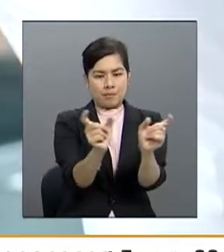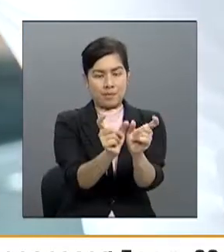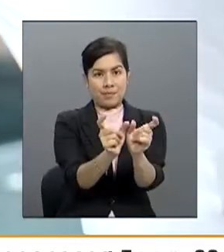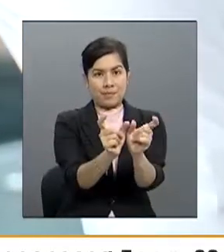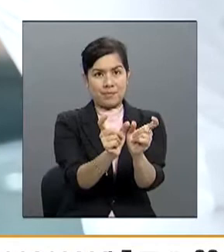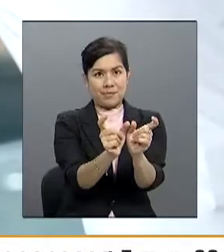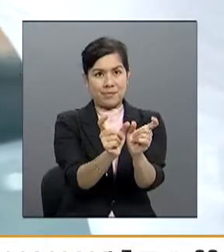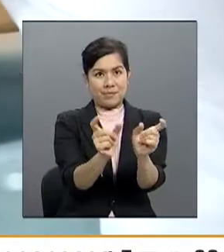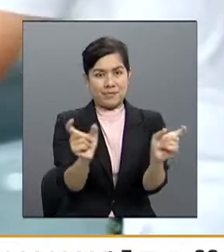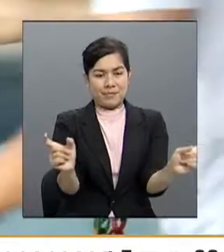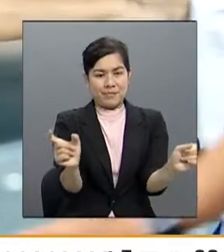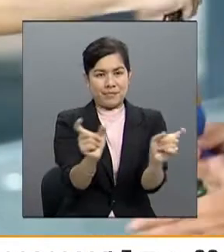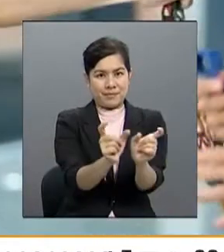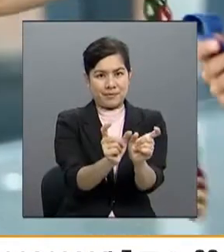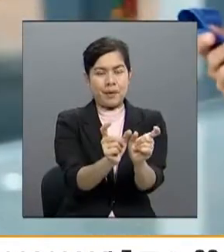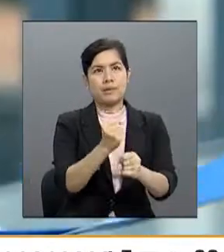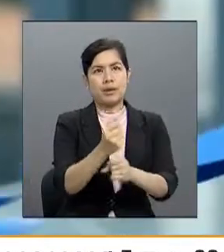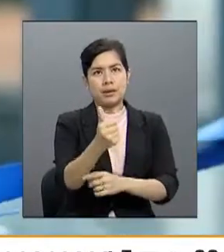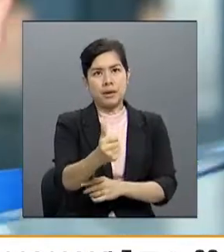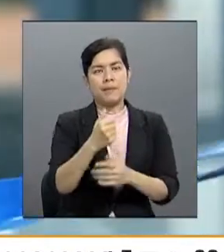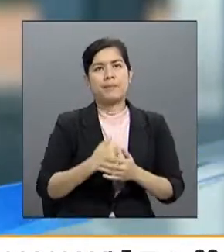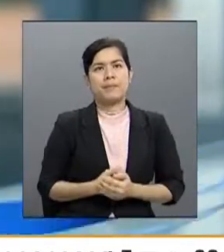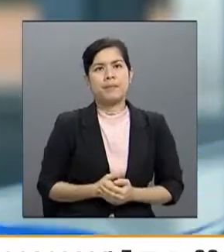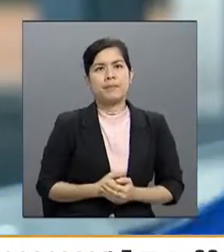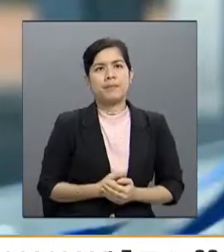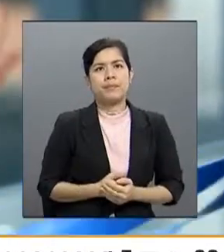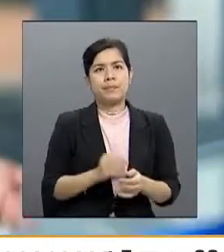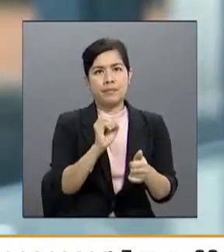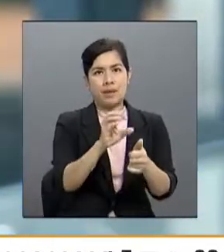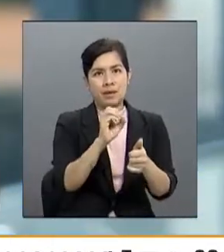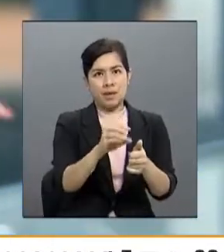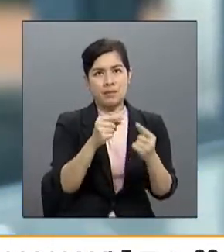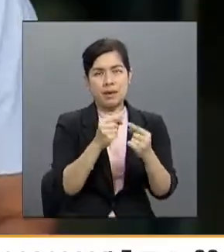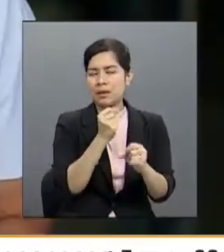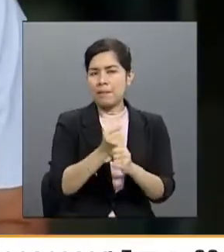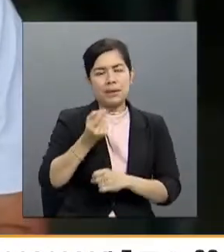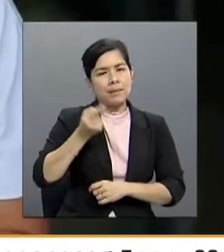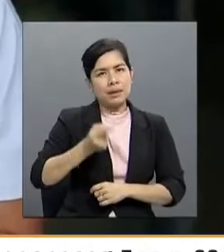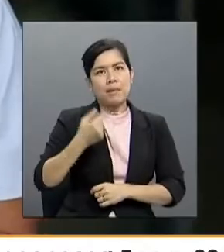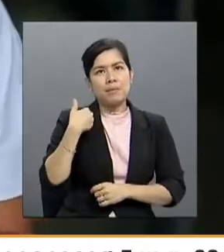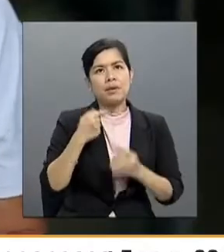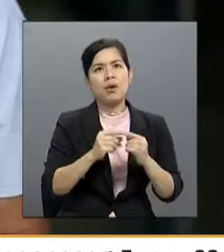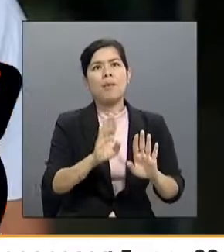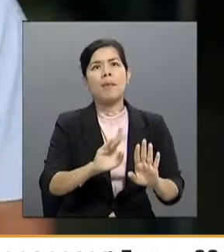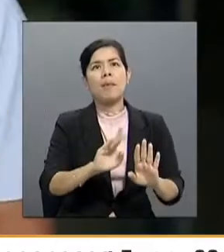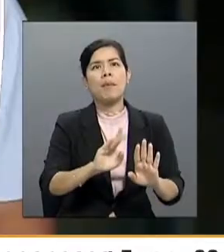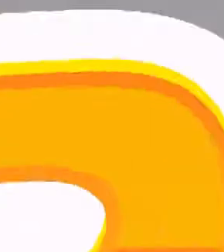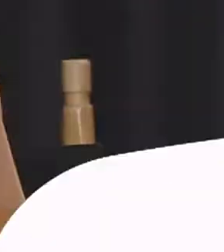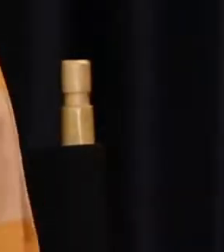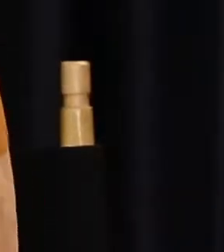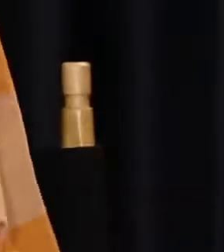ากันช่วงนี้นะครับจะขยับเข้าหากัน อาจารย์แนะนำให้ทำเป็นประจำบ่อยแค่ไหนคะ ก็ทำวันเว้นวันก็ได้